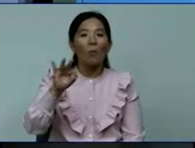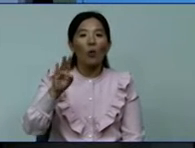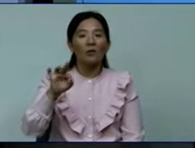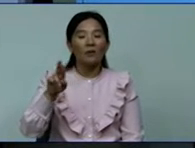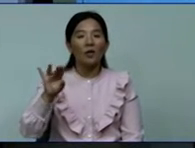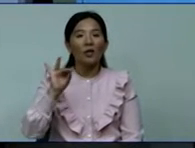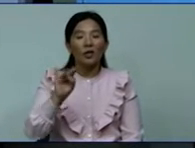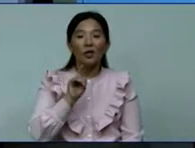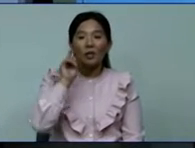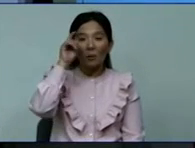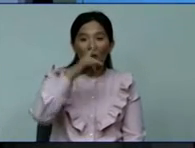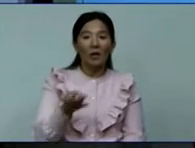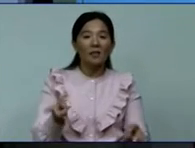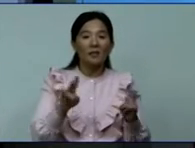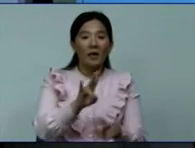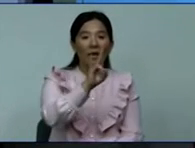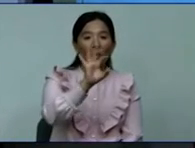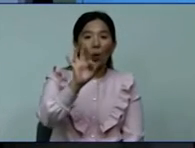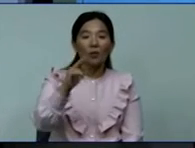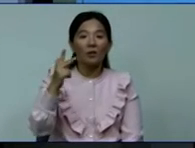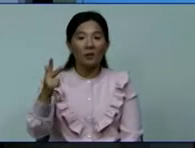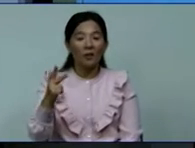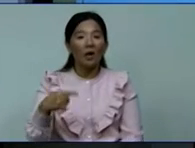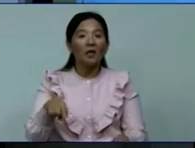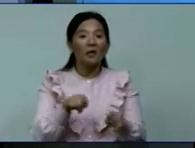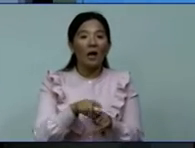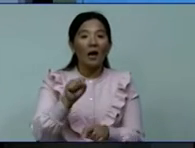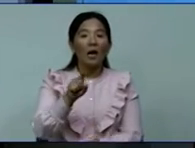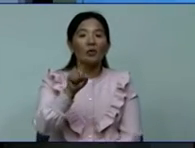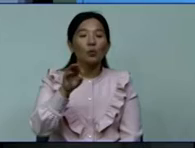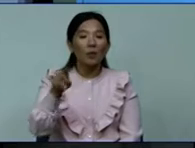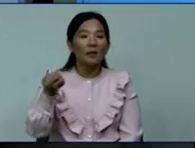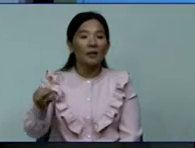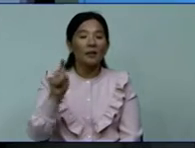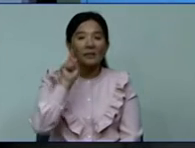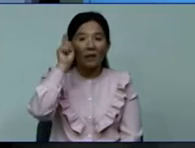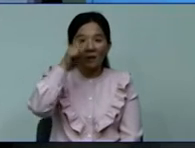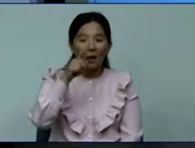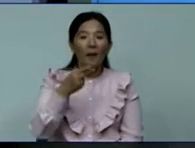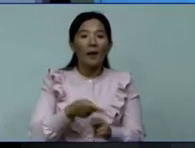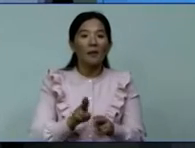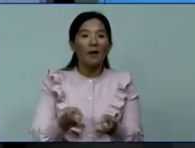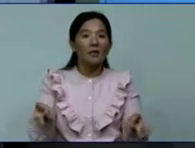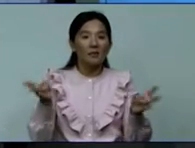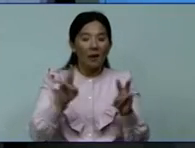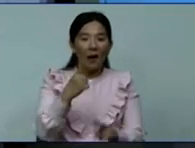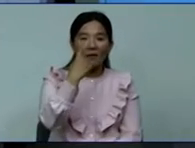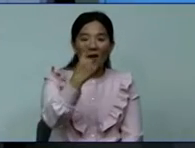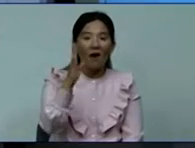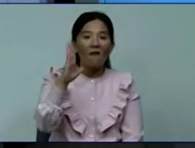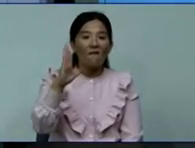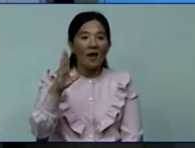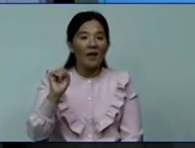кислотный остаток NO3, так как в азотной кислоте кислотный остаток одновалентный,